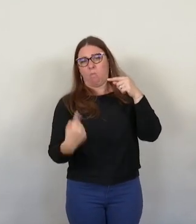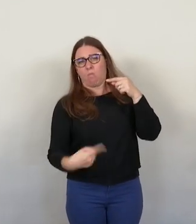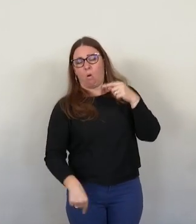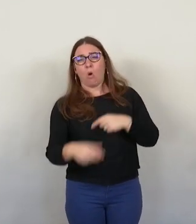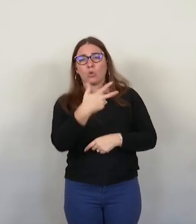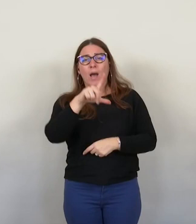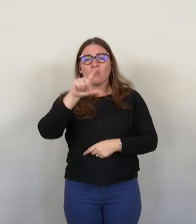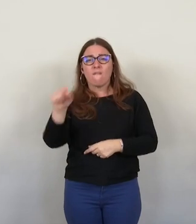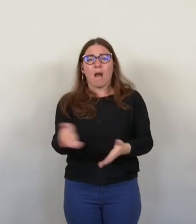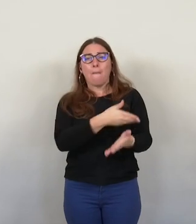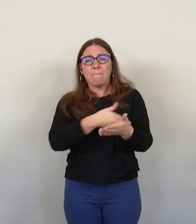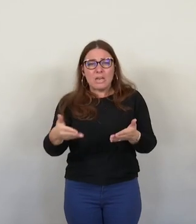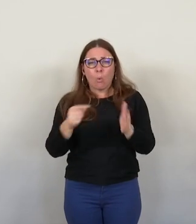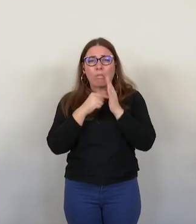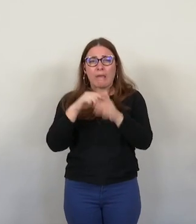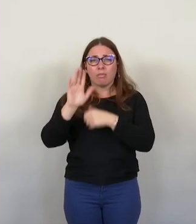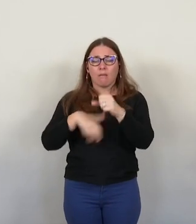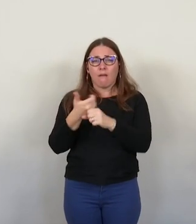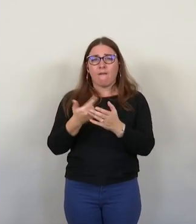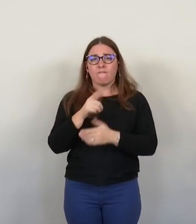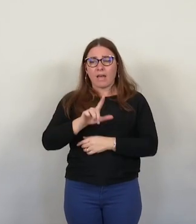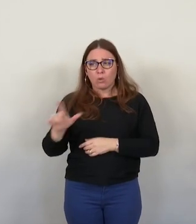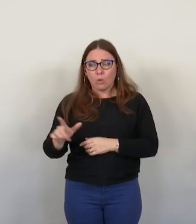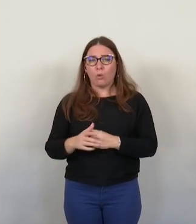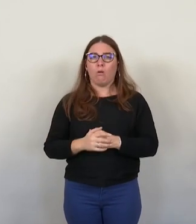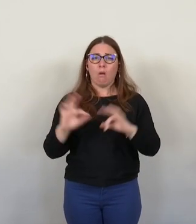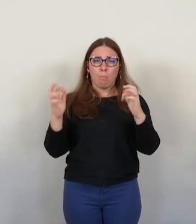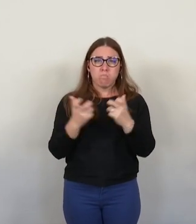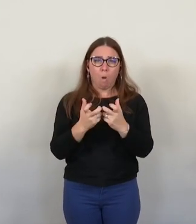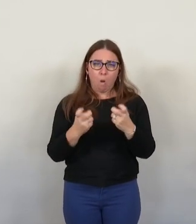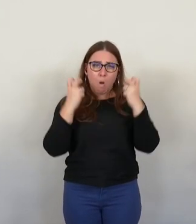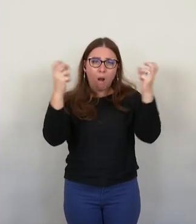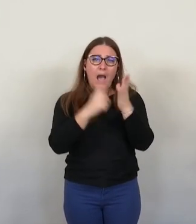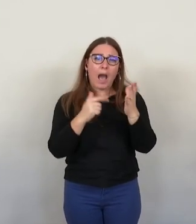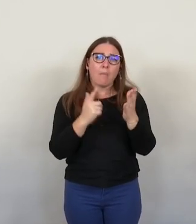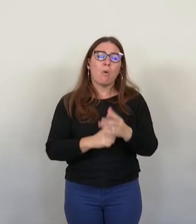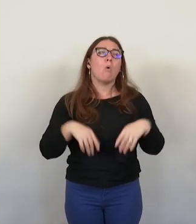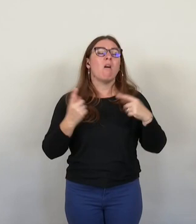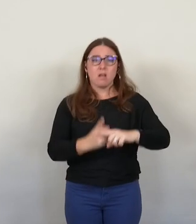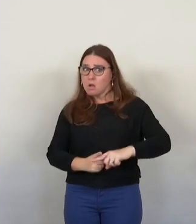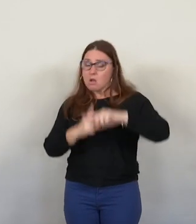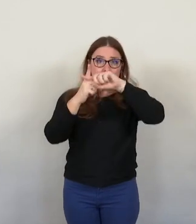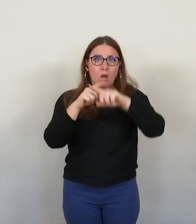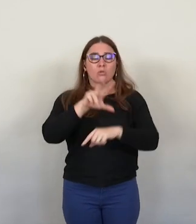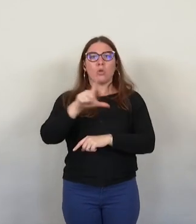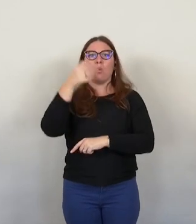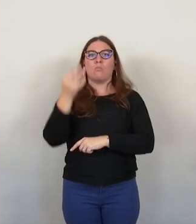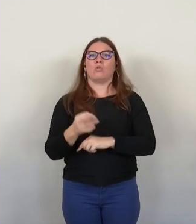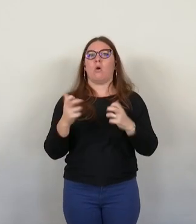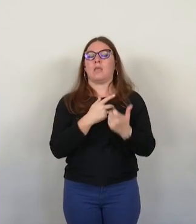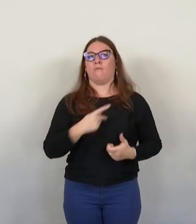d'euros de de dette en 202 2 l'augmentation des impôts XXL + 32 % de la taxe